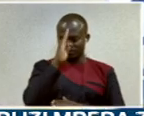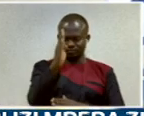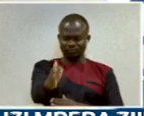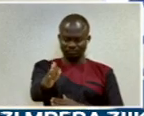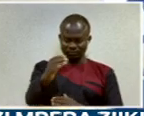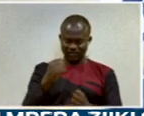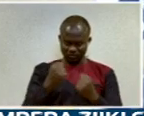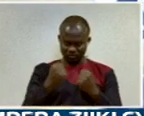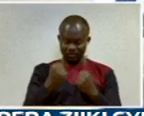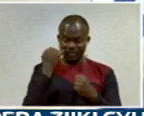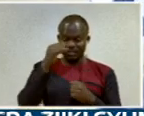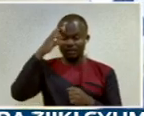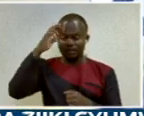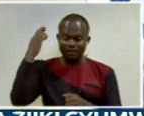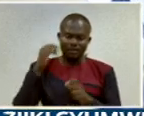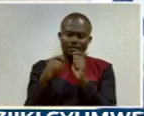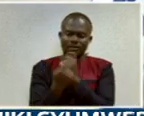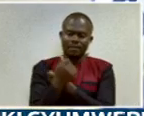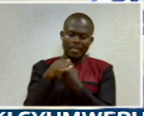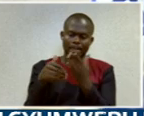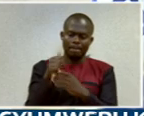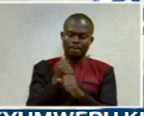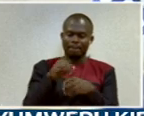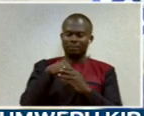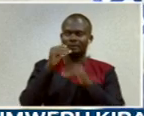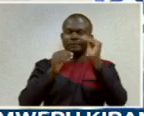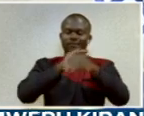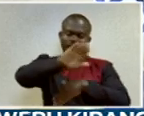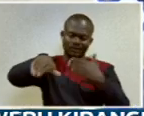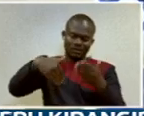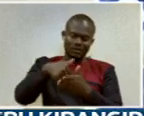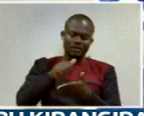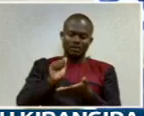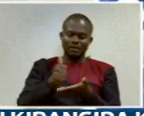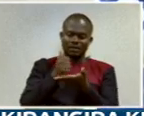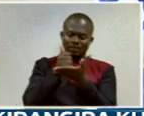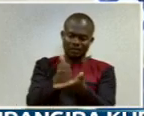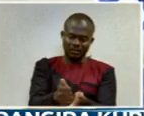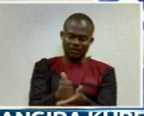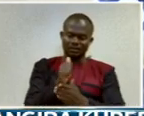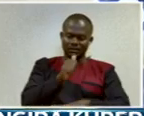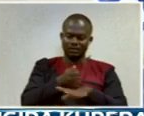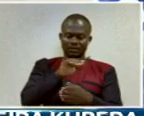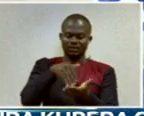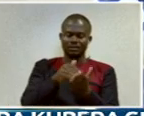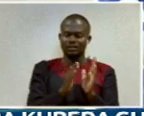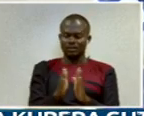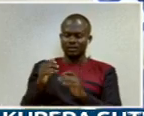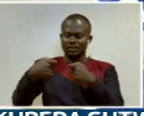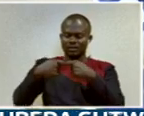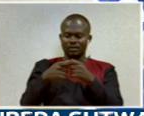ufatika. Niba mubyibuka amavugururwa yakozwe mu rwego rwose byatumye hashyirwaho ikigo gitunganya